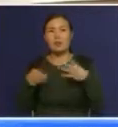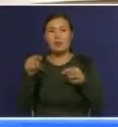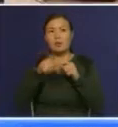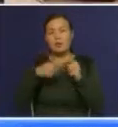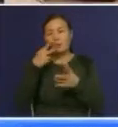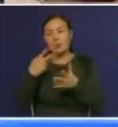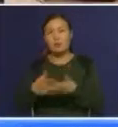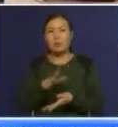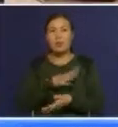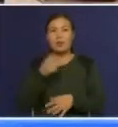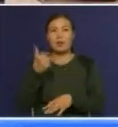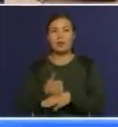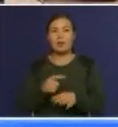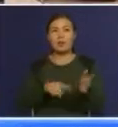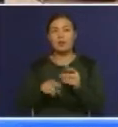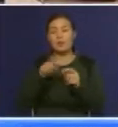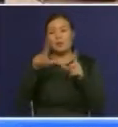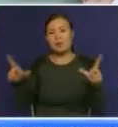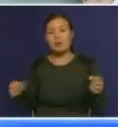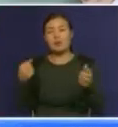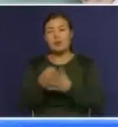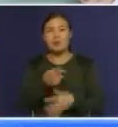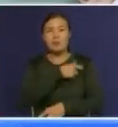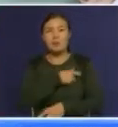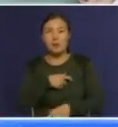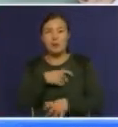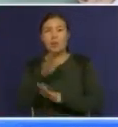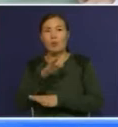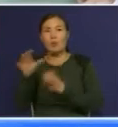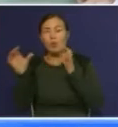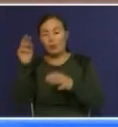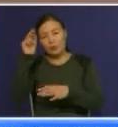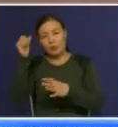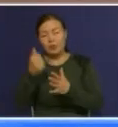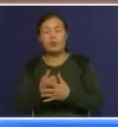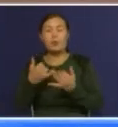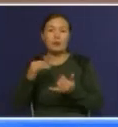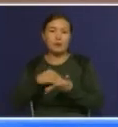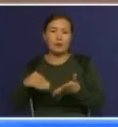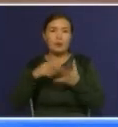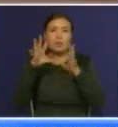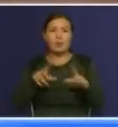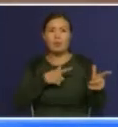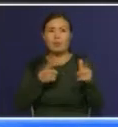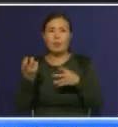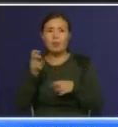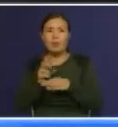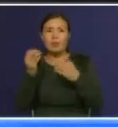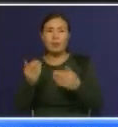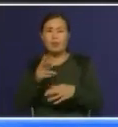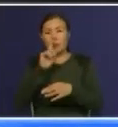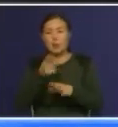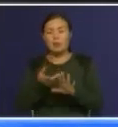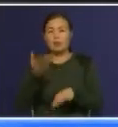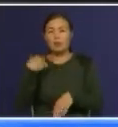тексердік. Әкімдіктен бастап мектептерге дейін, депутаттардан бастап оқушыларға дейін бүгінгі диктантқа сақадай сай дайын келіпті. Олар осыдан бір жыл